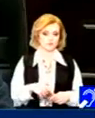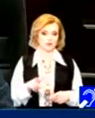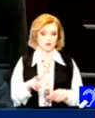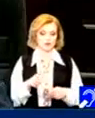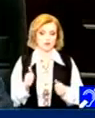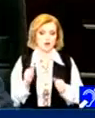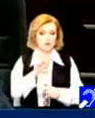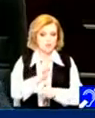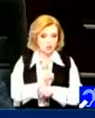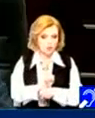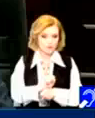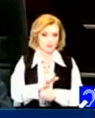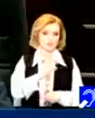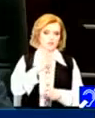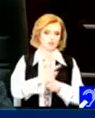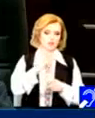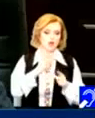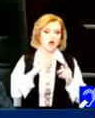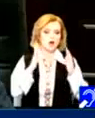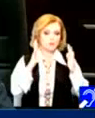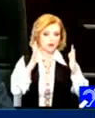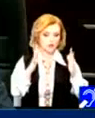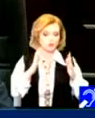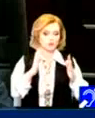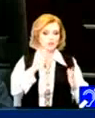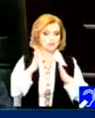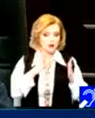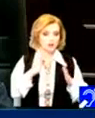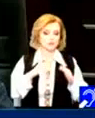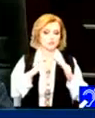de transport public, în parcurile de distracție